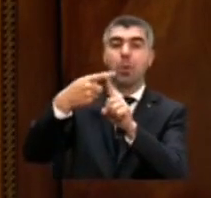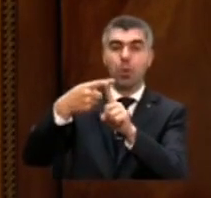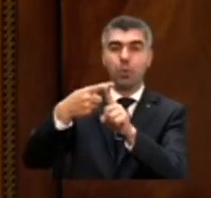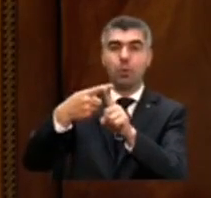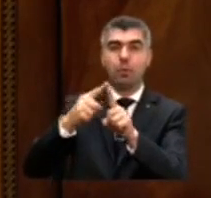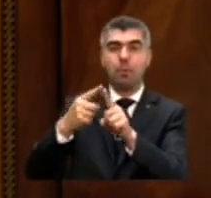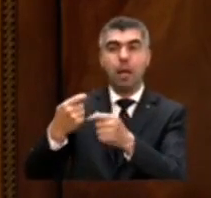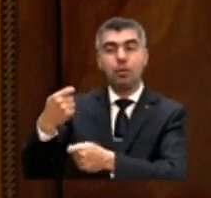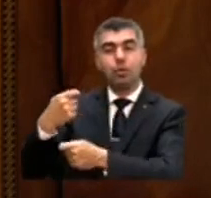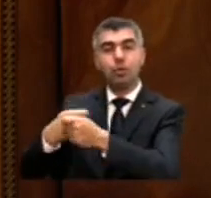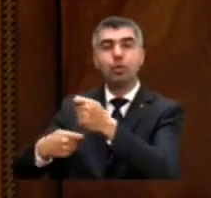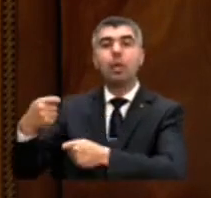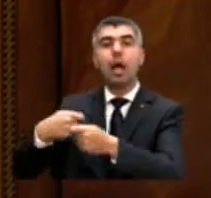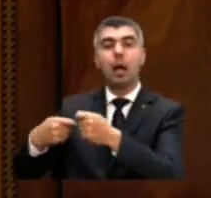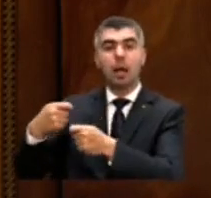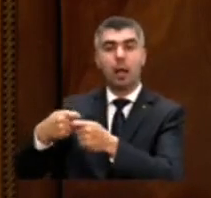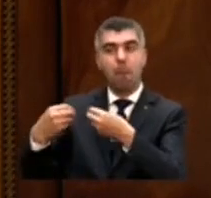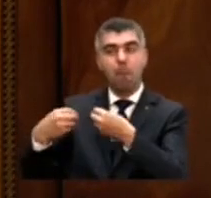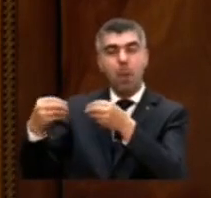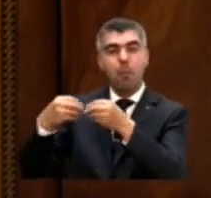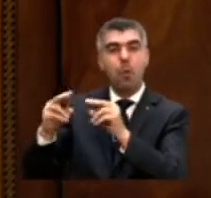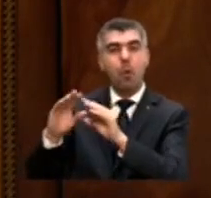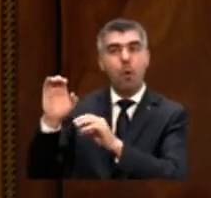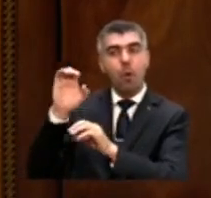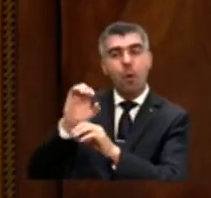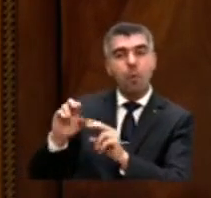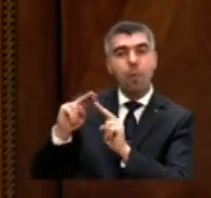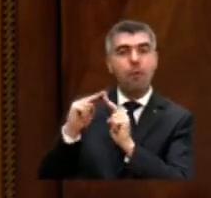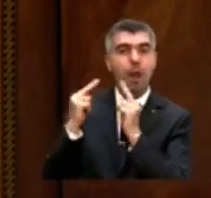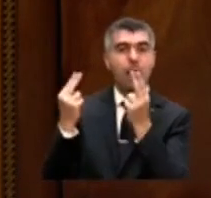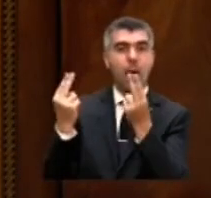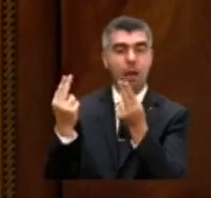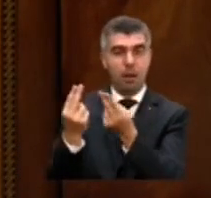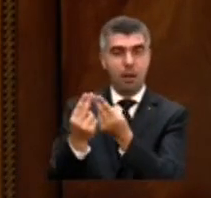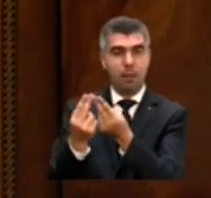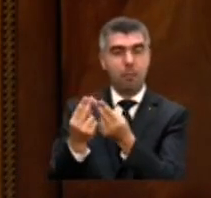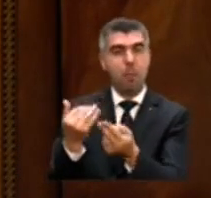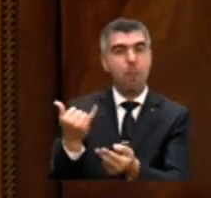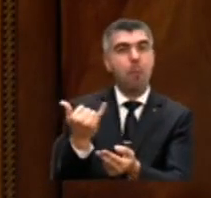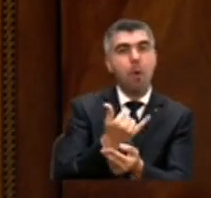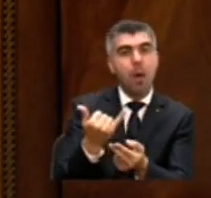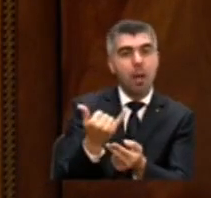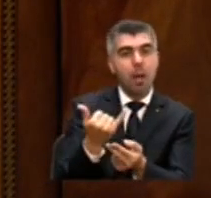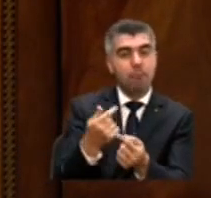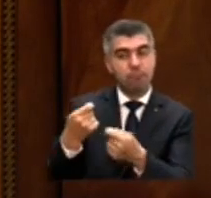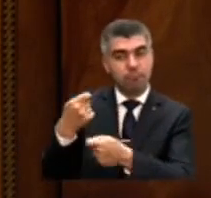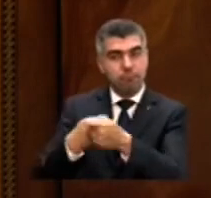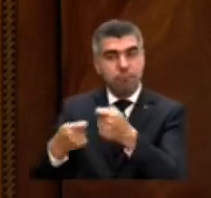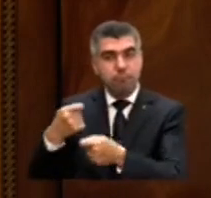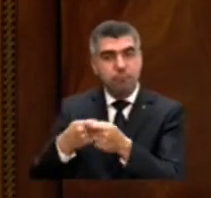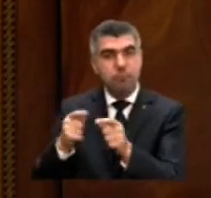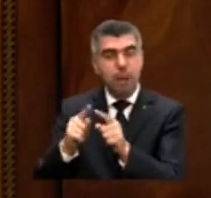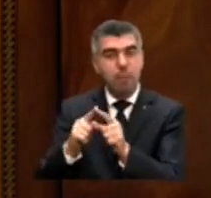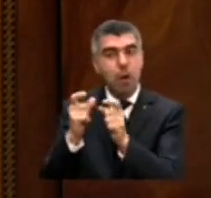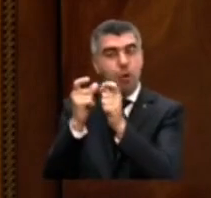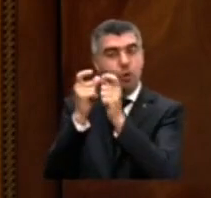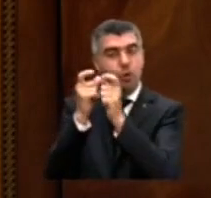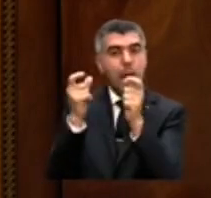الخارجية وتعزيز الصادرات الوطنية كرافعة للنمو والتنمية وجعل الاقتصاد الوطني والمقاولة